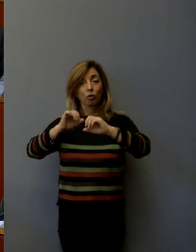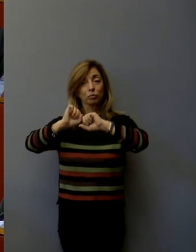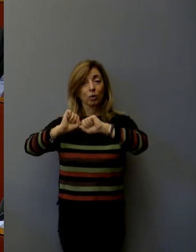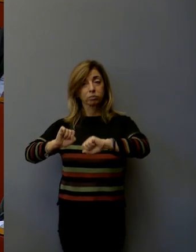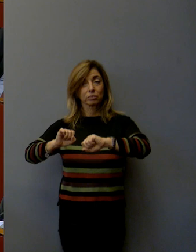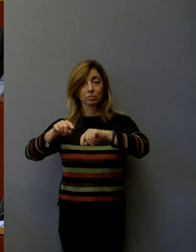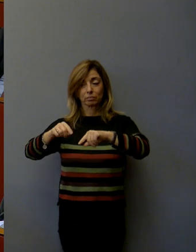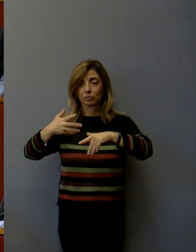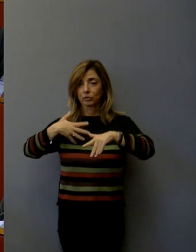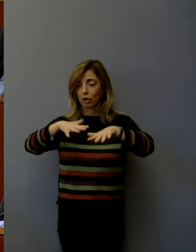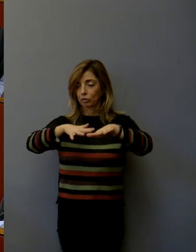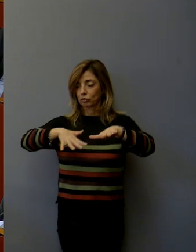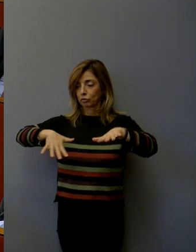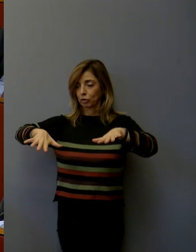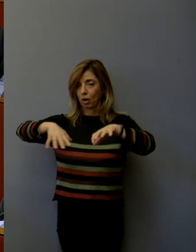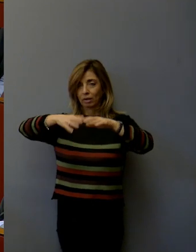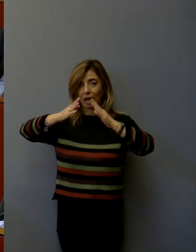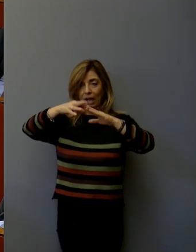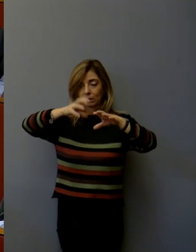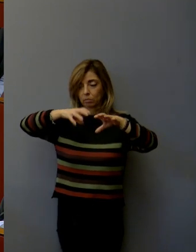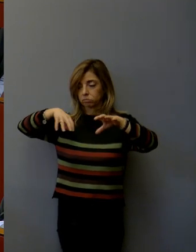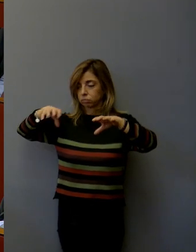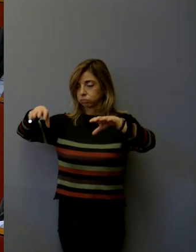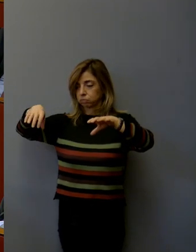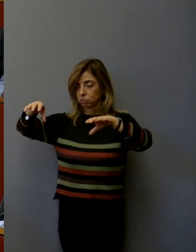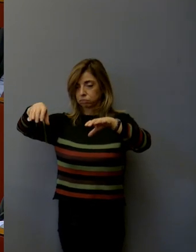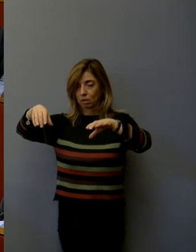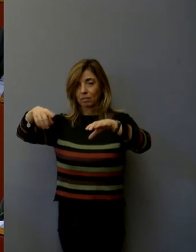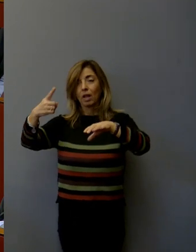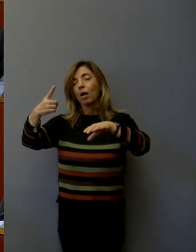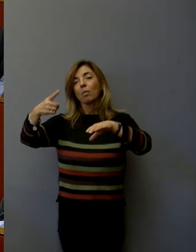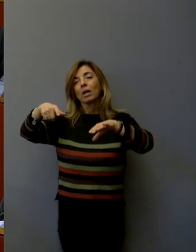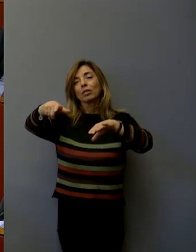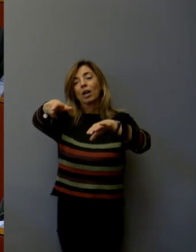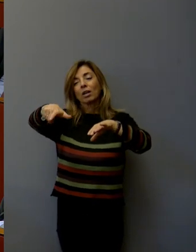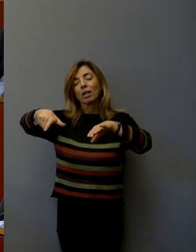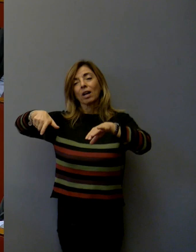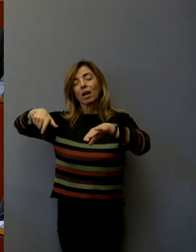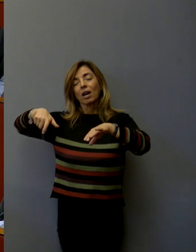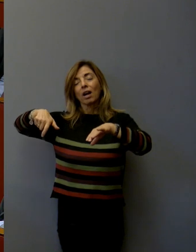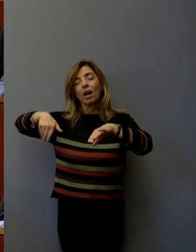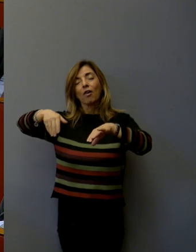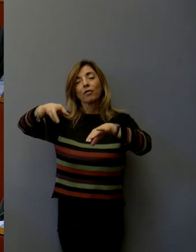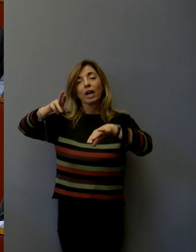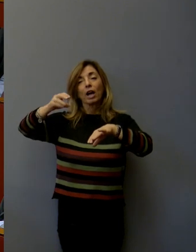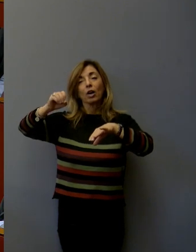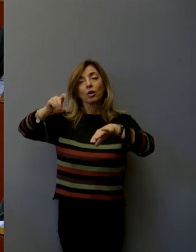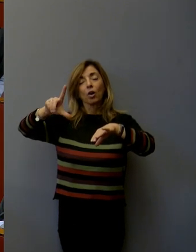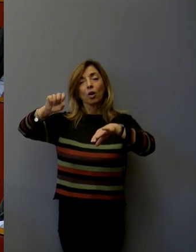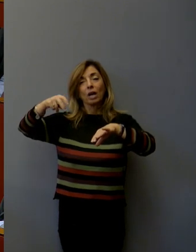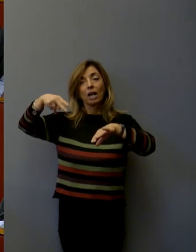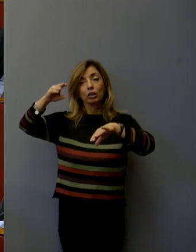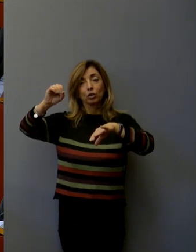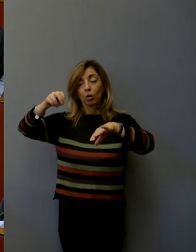sul lato c'è una via pedonale via Rolando una carenza di parcheggi